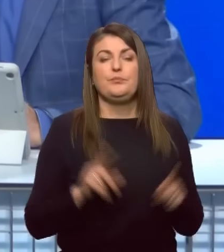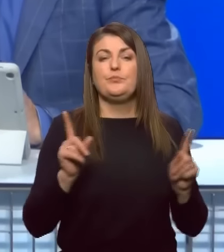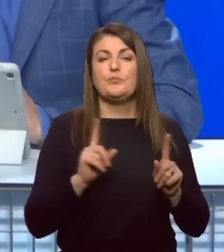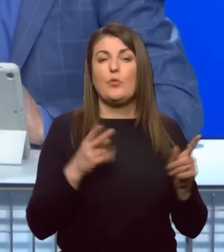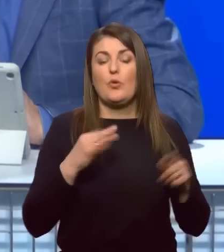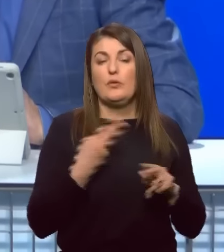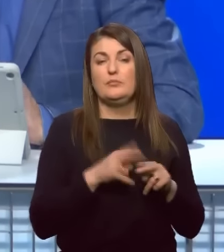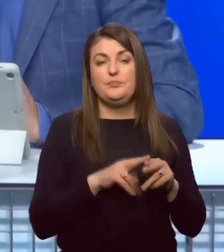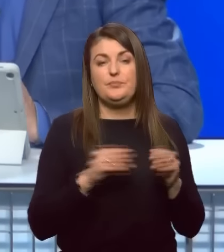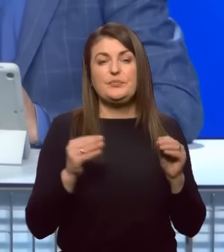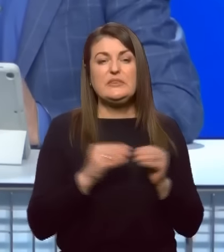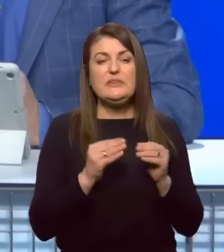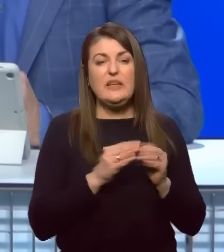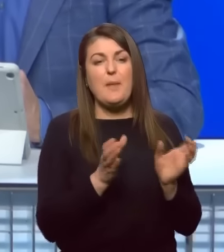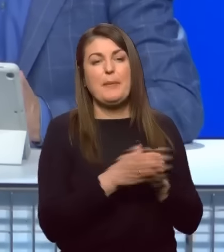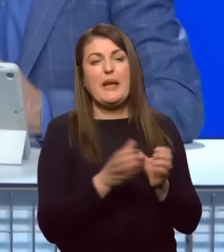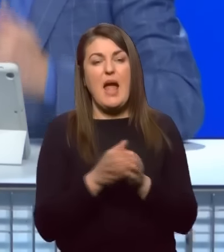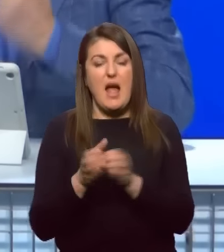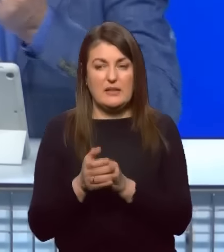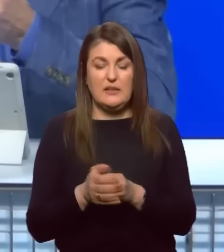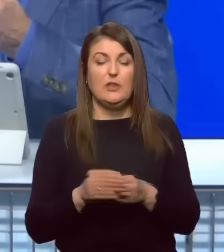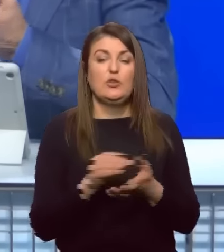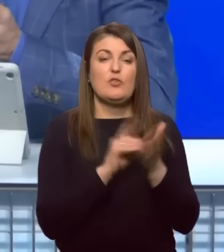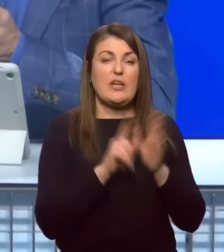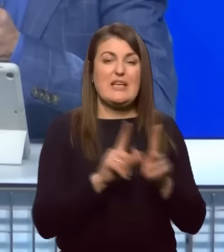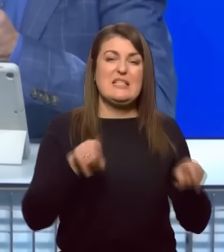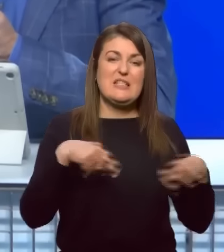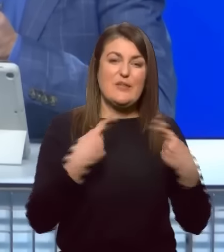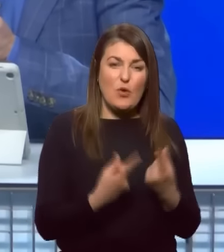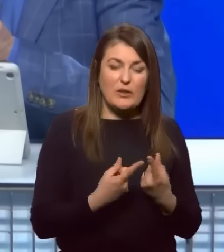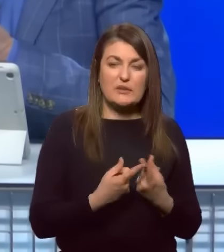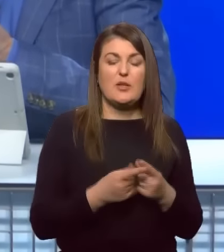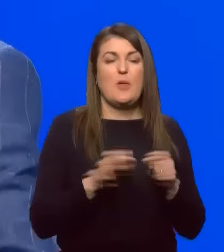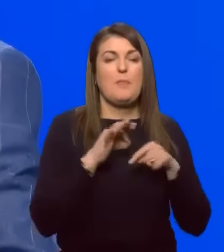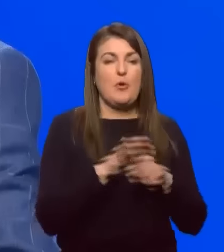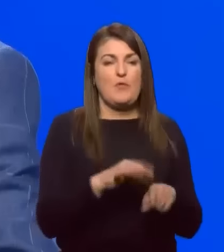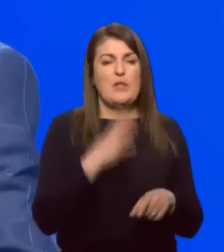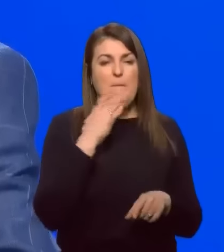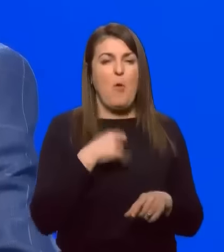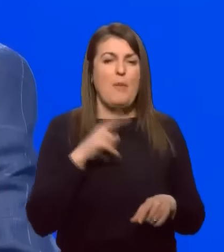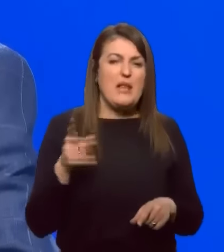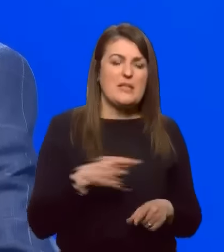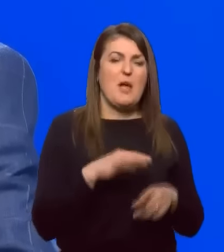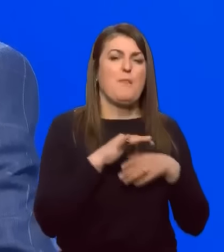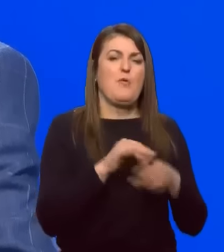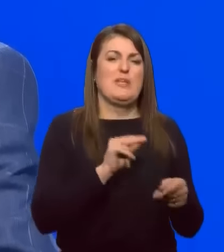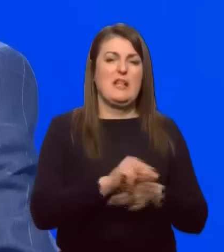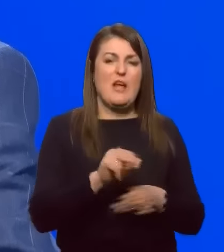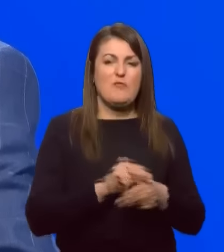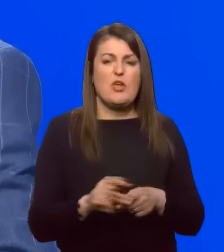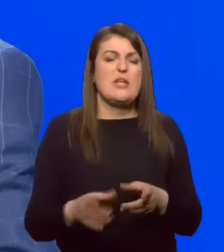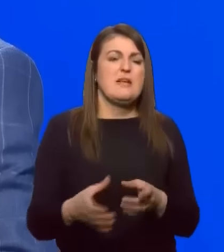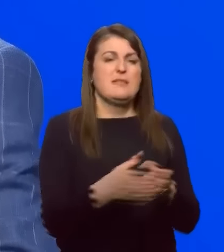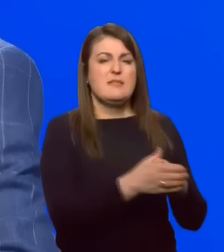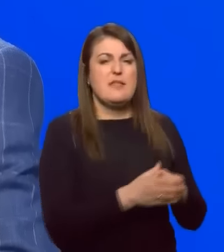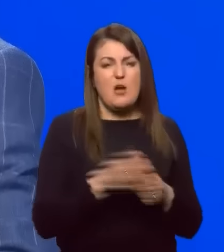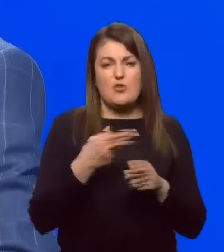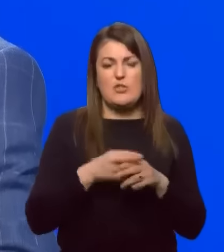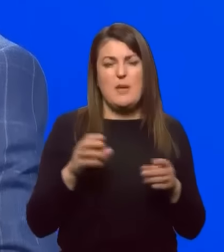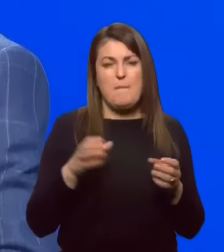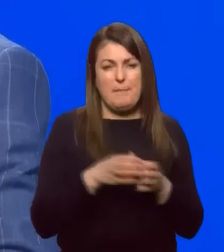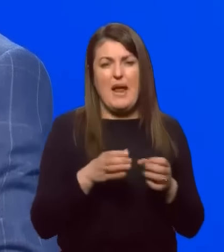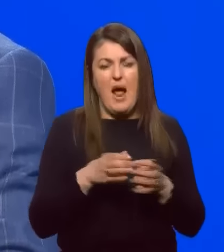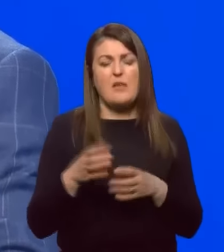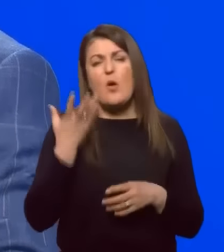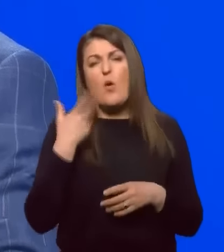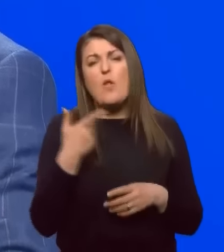щодо цих 10 бригад. Знову ж таки, створити, провести мобілізацію, провести навчання, злагодження цих бригад. Коли